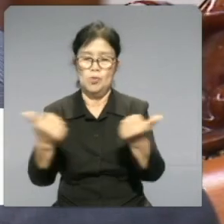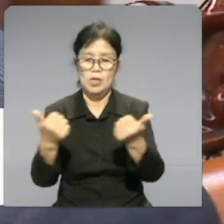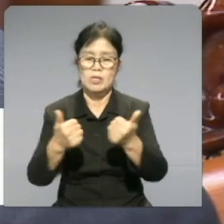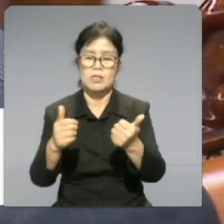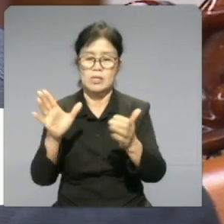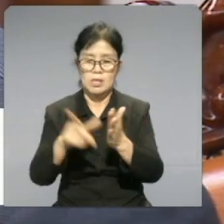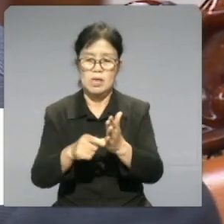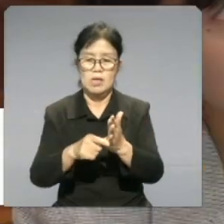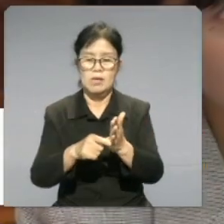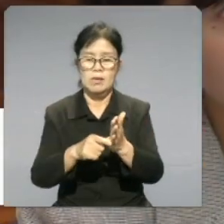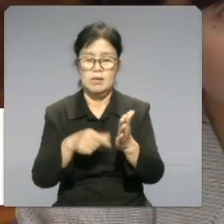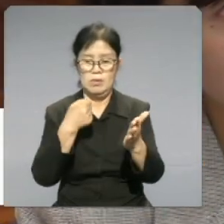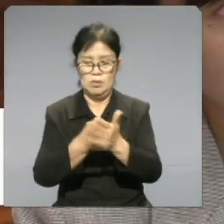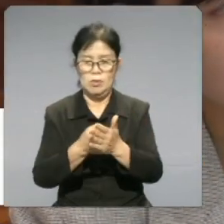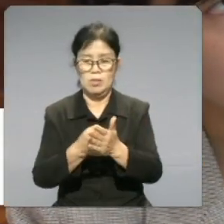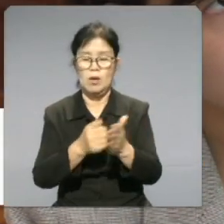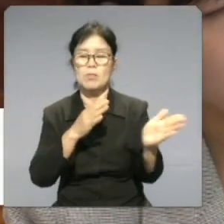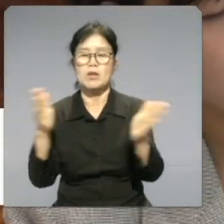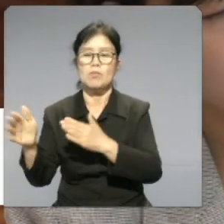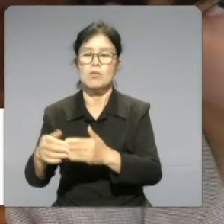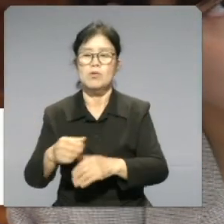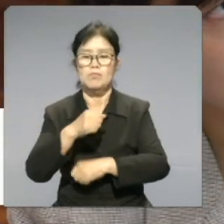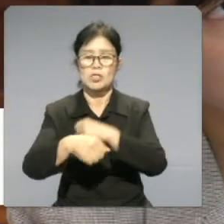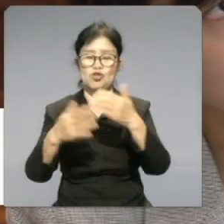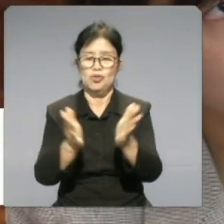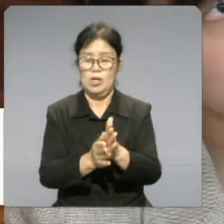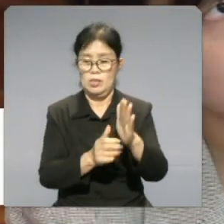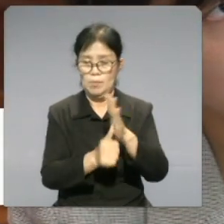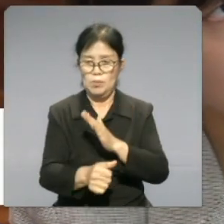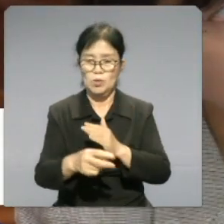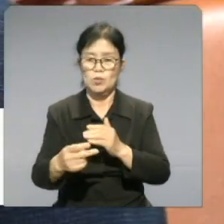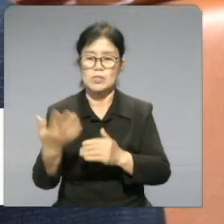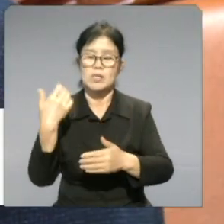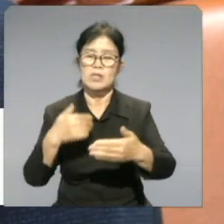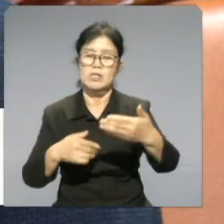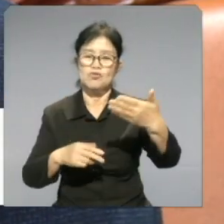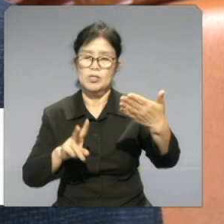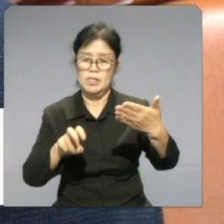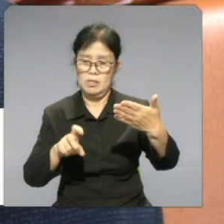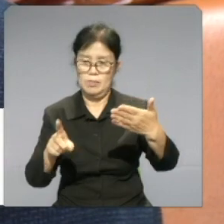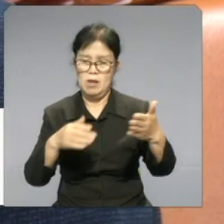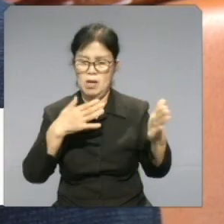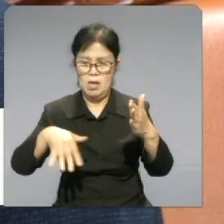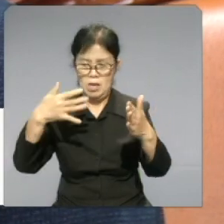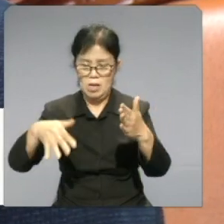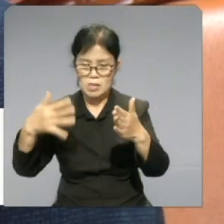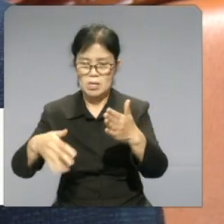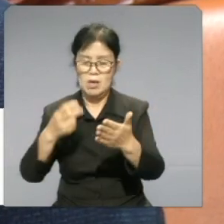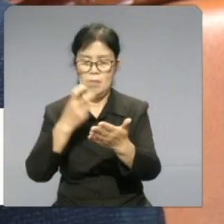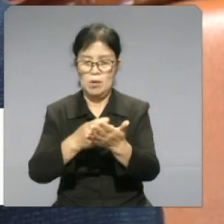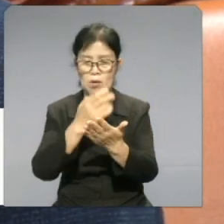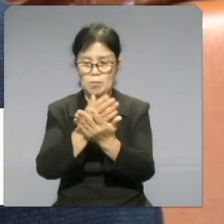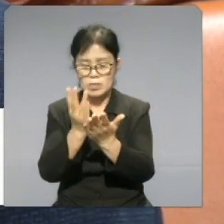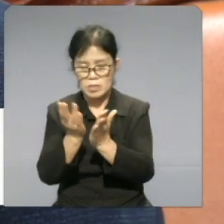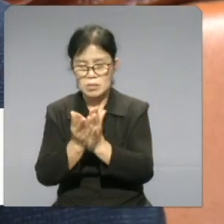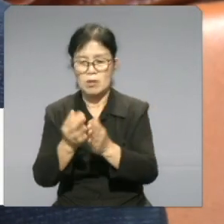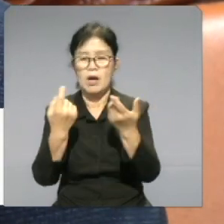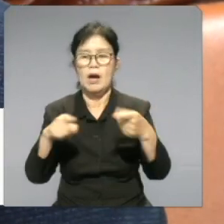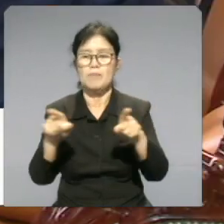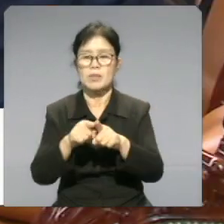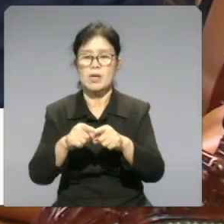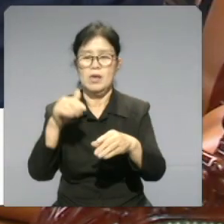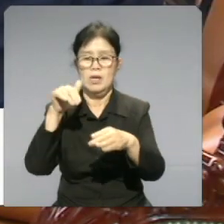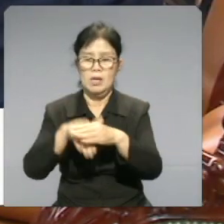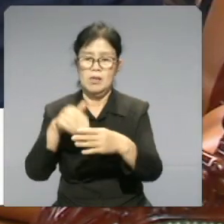처리하기로 했다고 밝혔습니다 홍익표 더불어민주당 원내대표도 지난 21일 처리하지 못한 법안과 기타 현안들도 함께